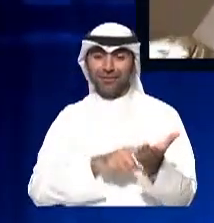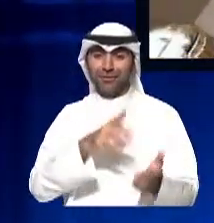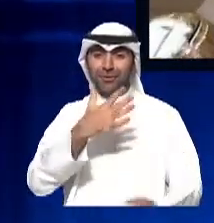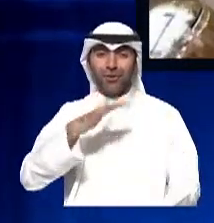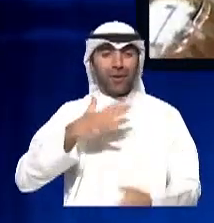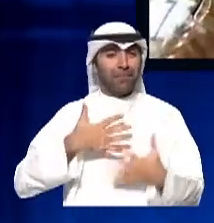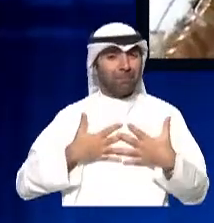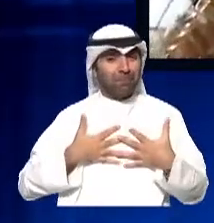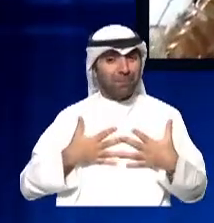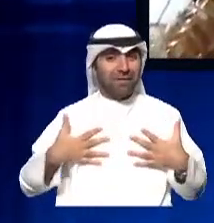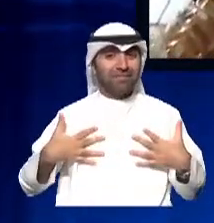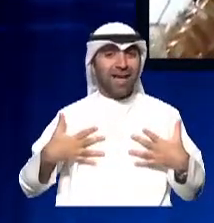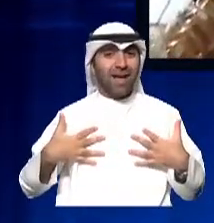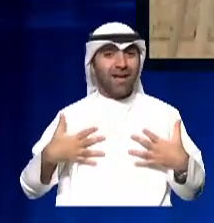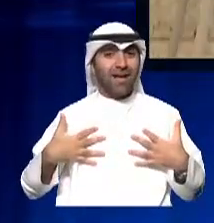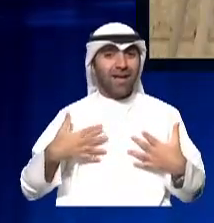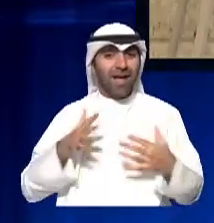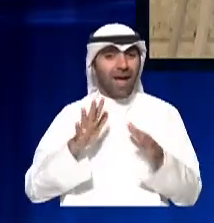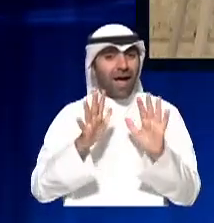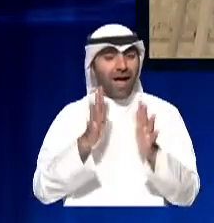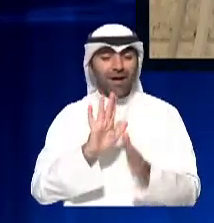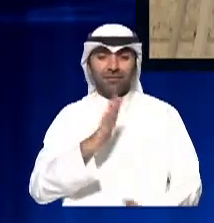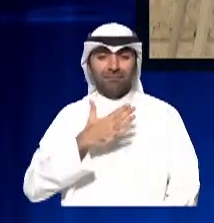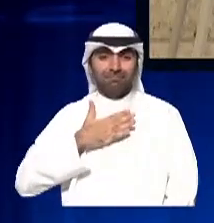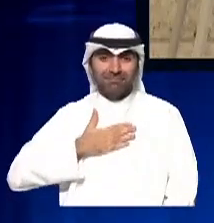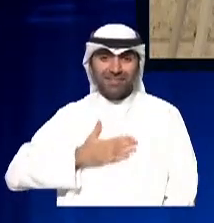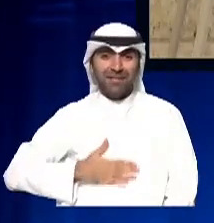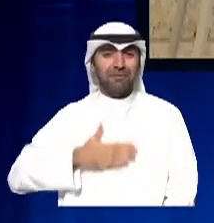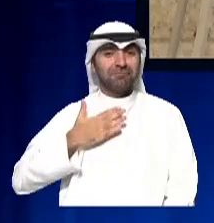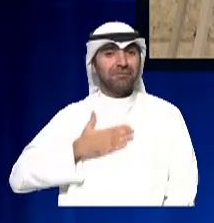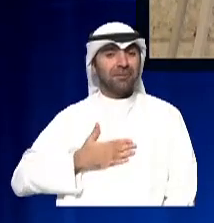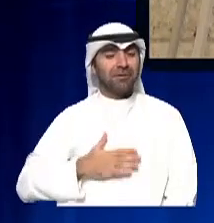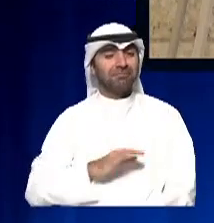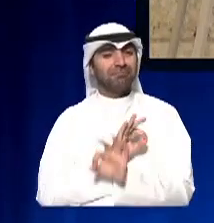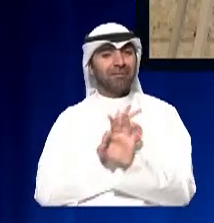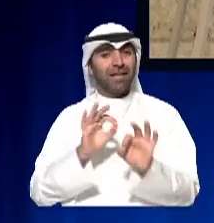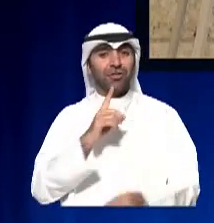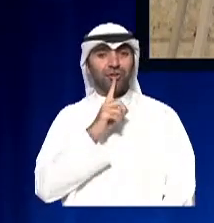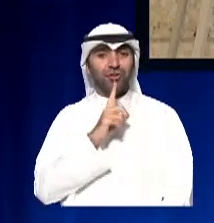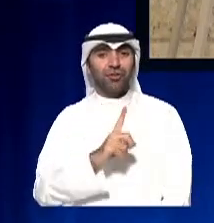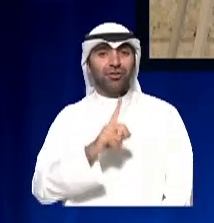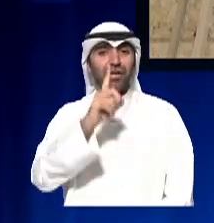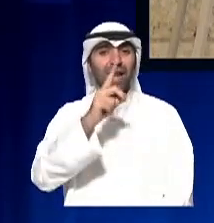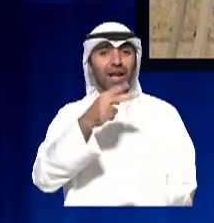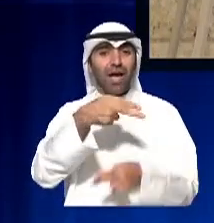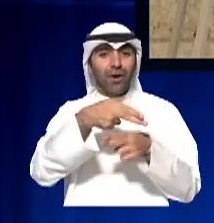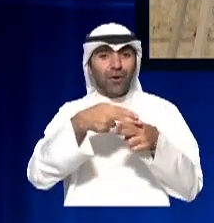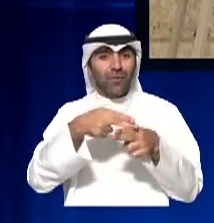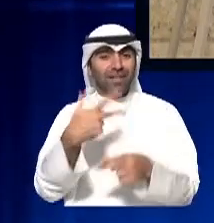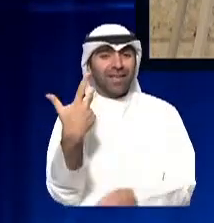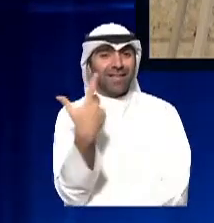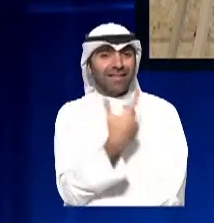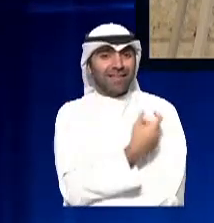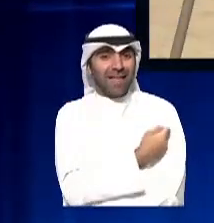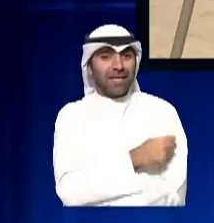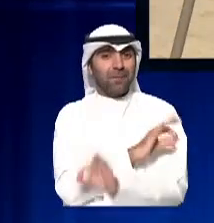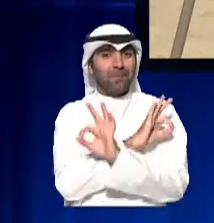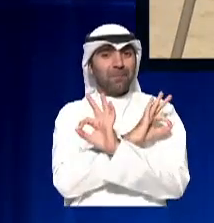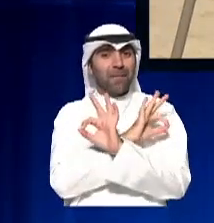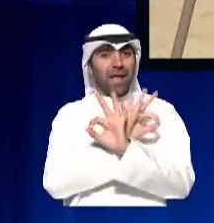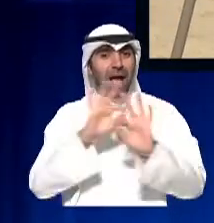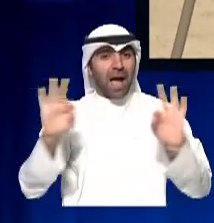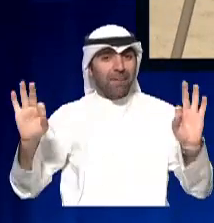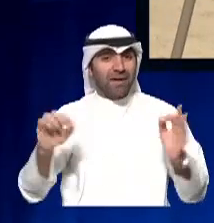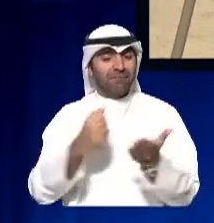استكمال جرعات اللقاح، هناك احتمالية لاستكمال التطعيم من خلال استخدام منصات